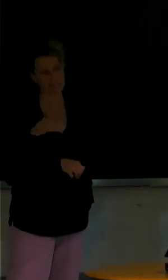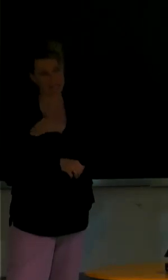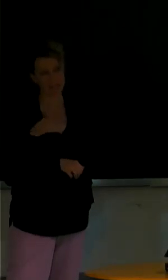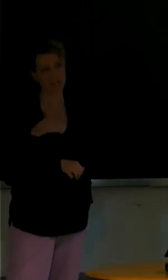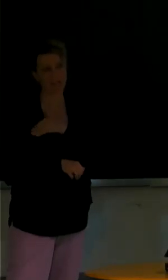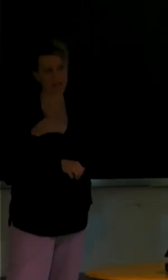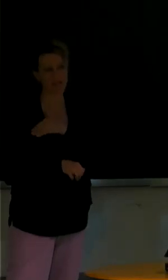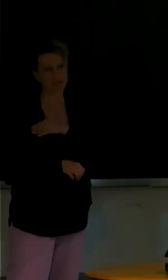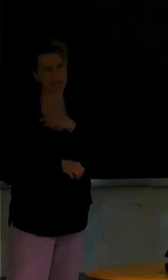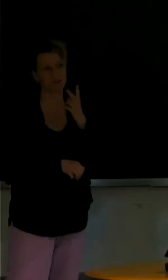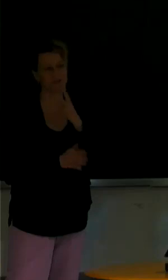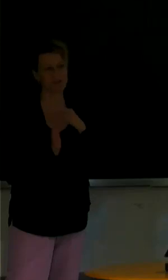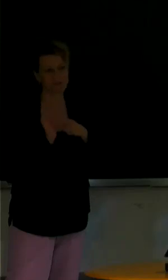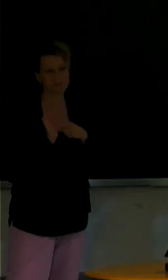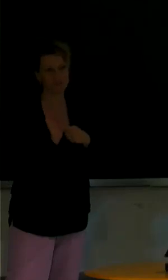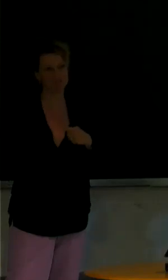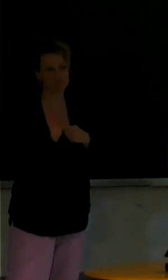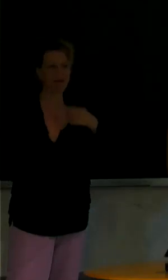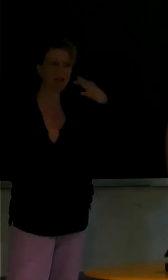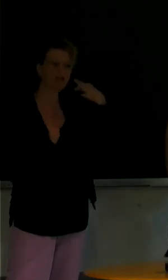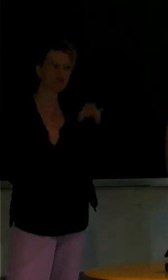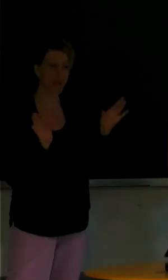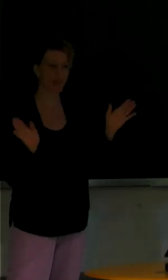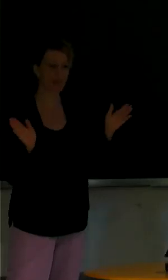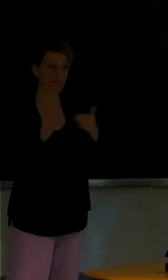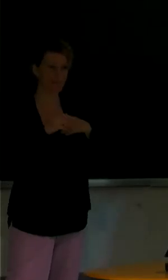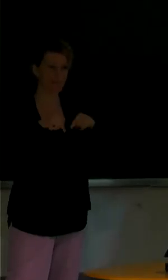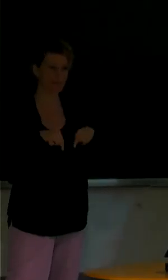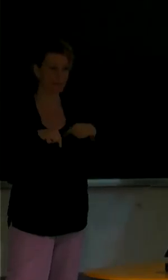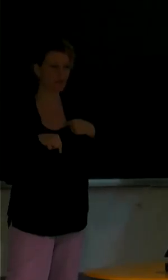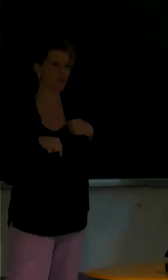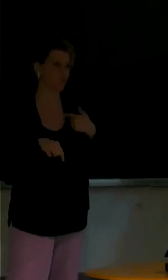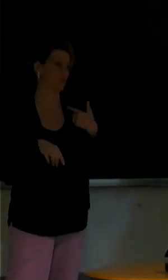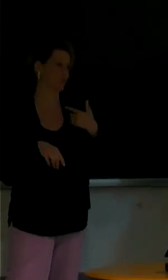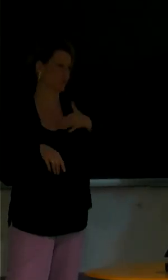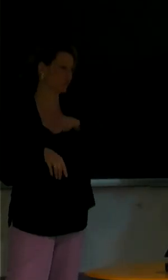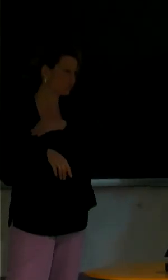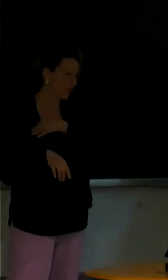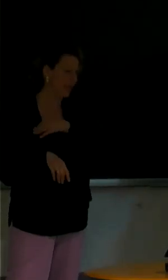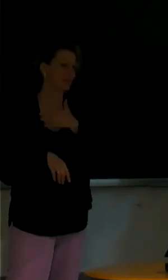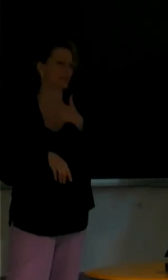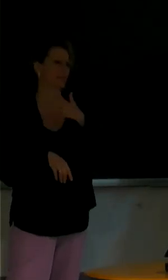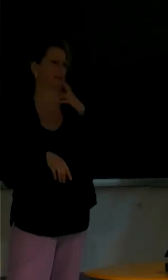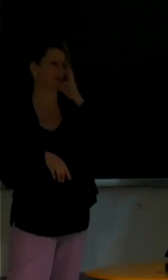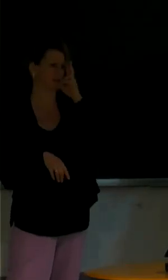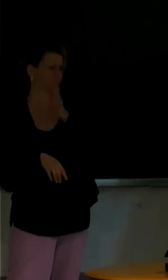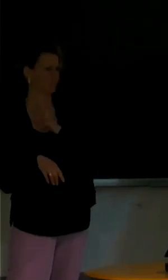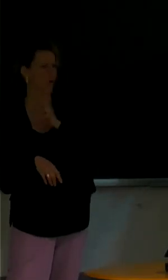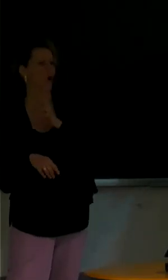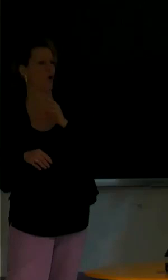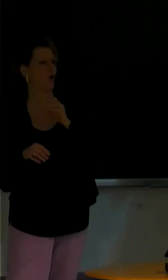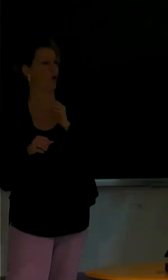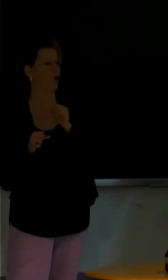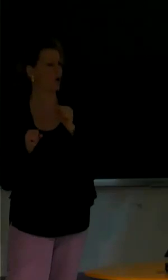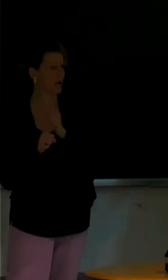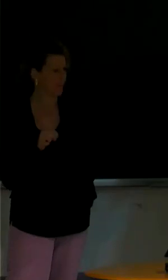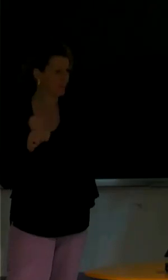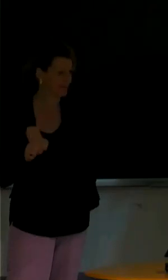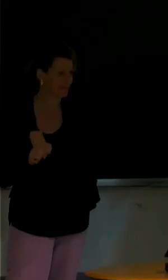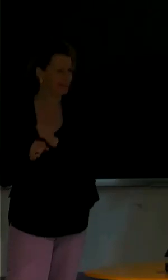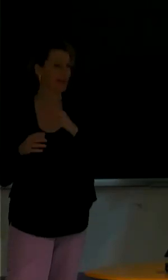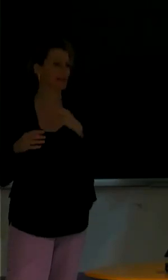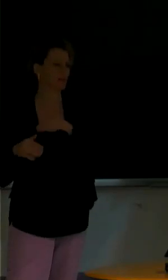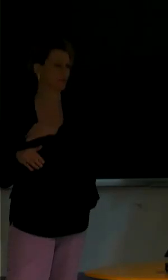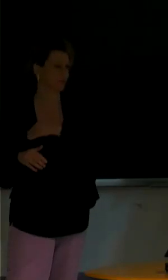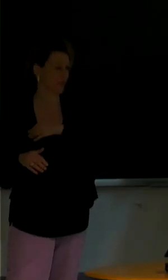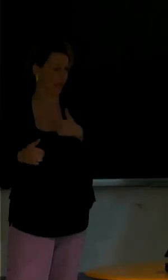questo dipartimento. Io ho vissuto insomma come studente ma anche come rappresentante e vi posso dire che vabbè da studente